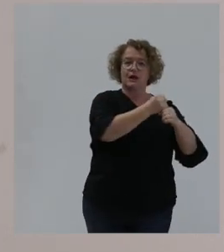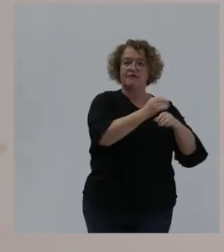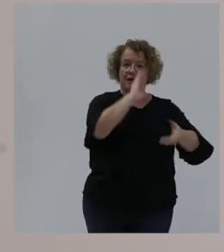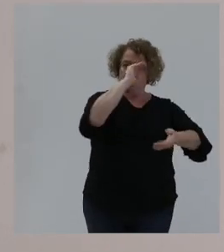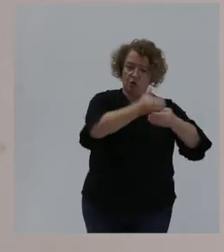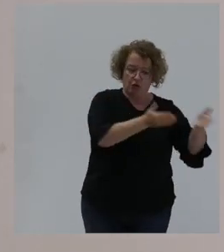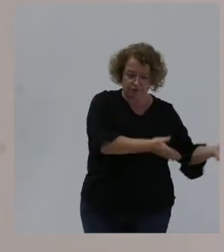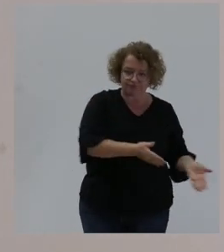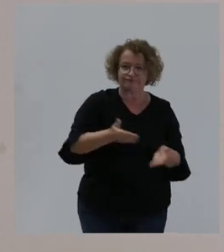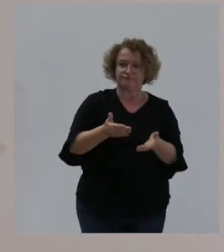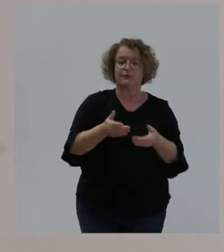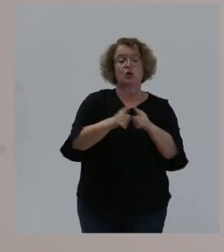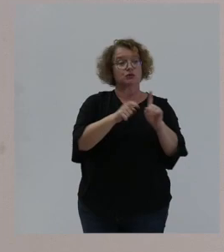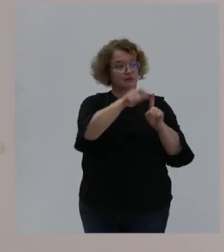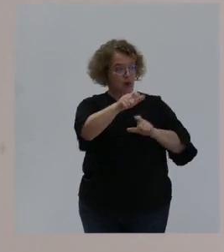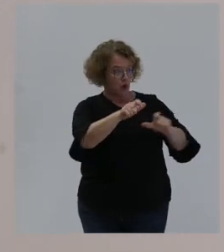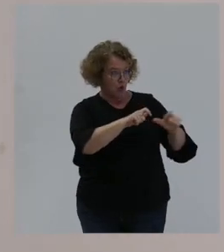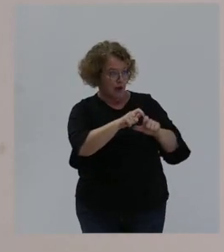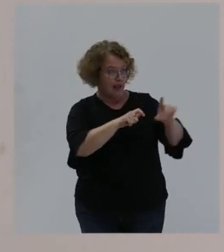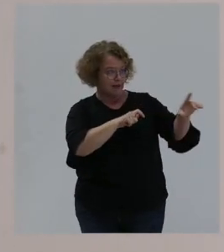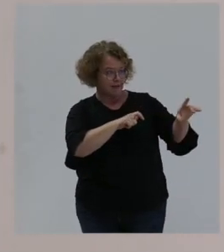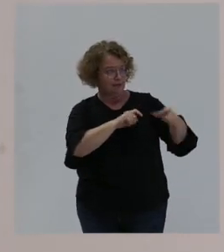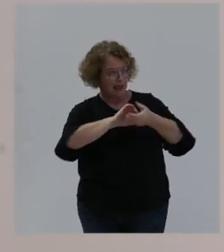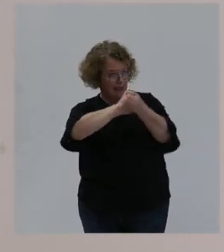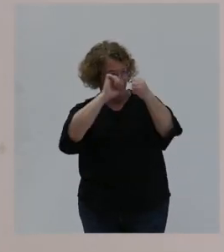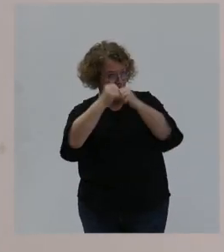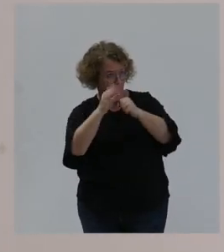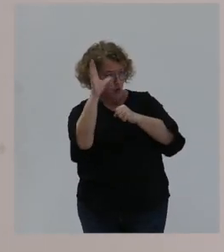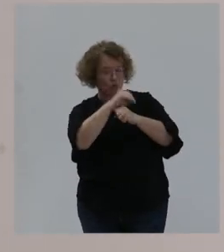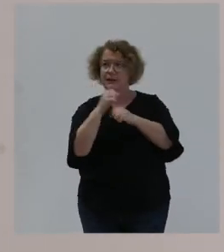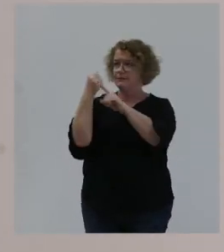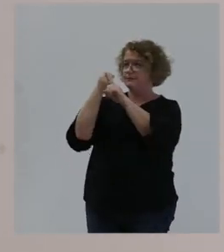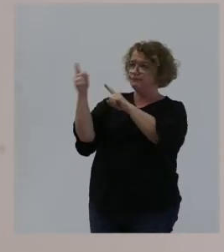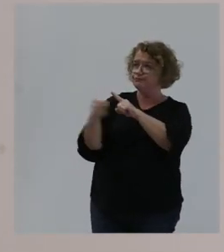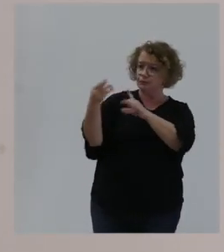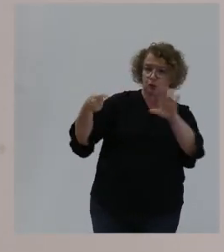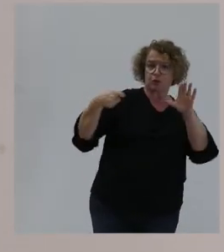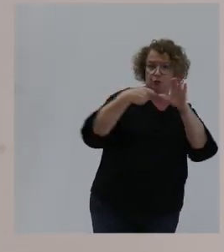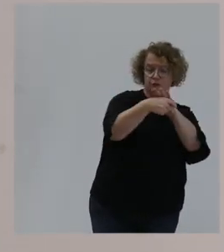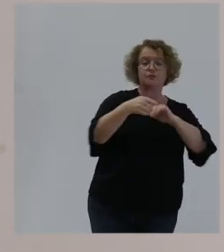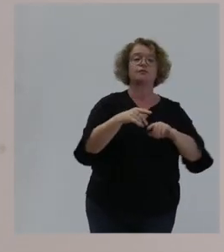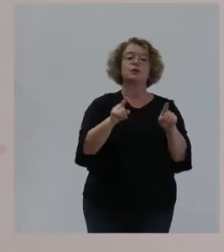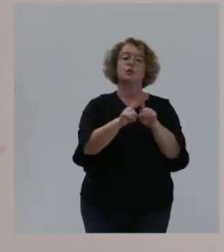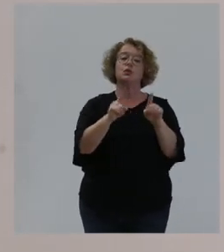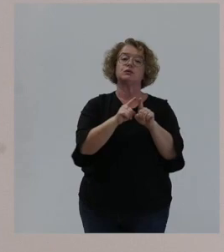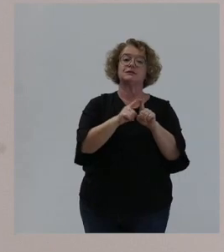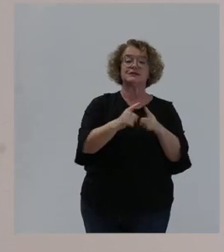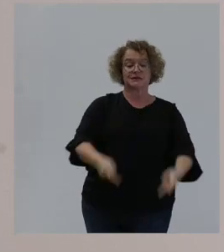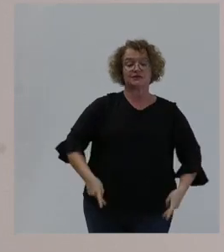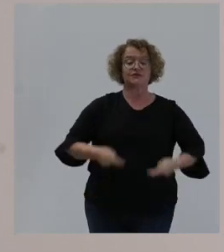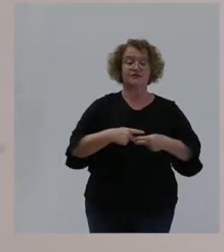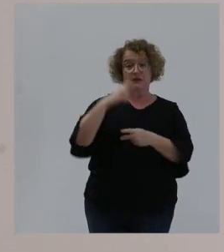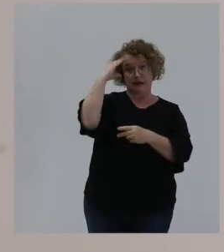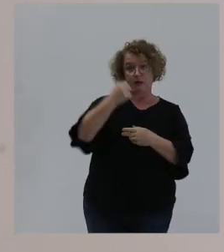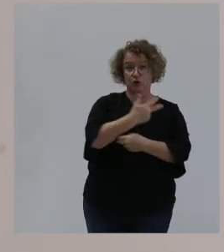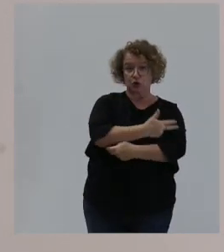défendant tous les collègues lorsque certains sont oubliés par les réformes, combative dans la lutte contre la précarité étudiante et des